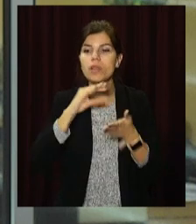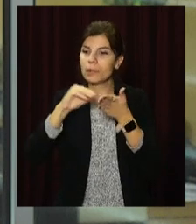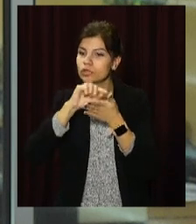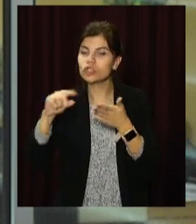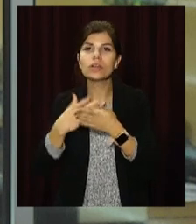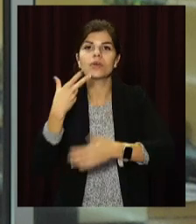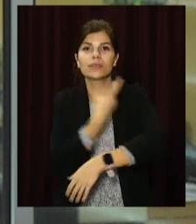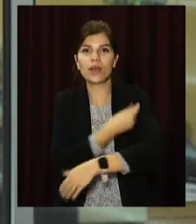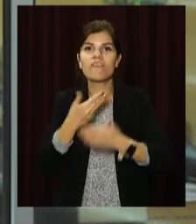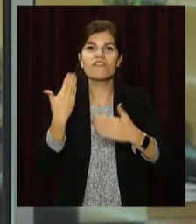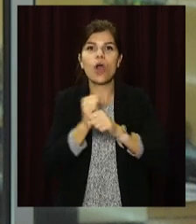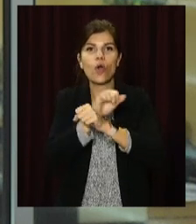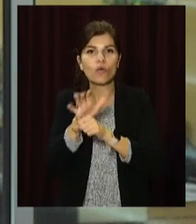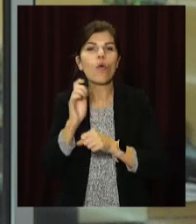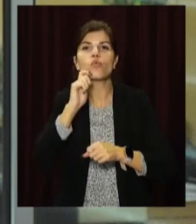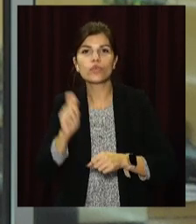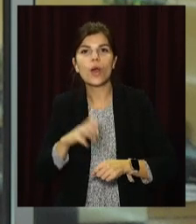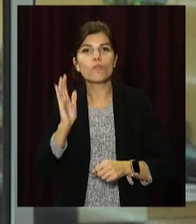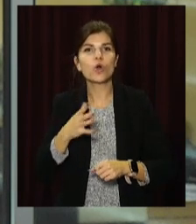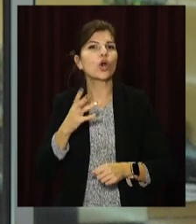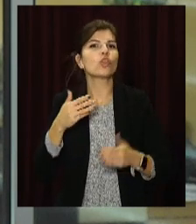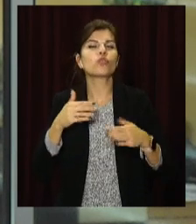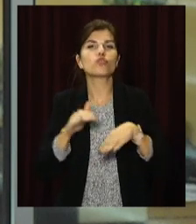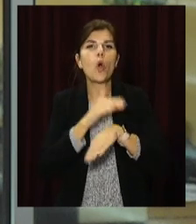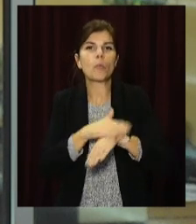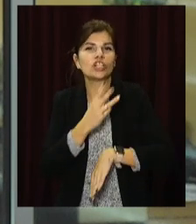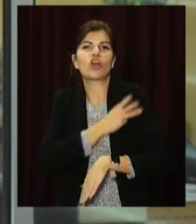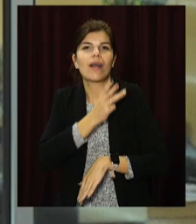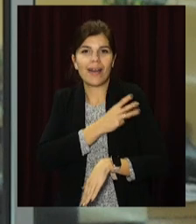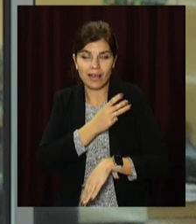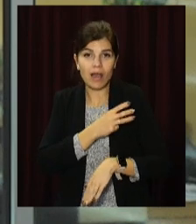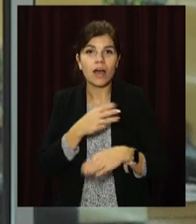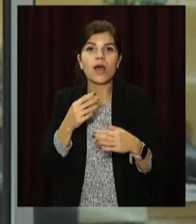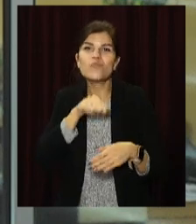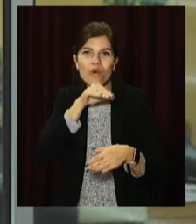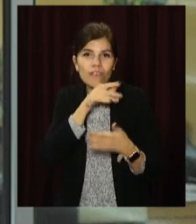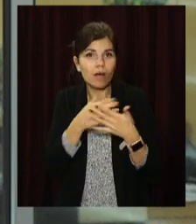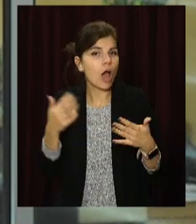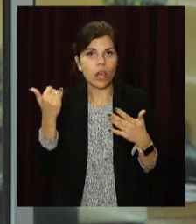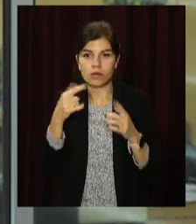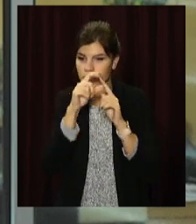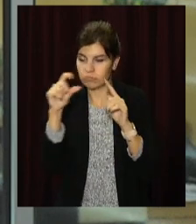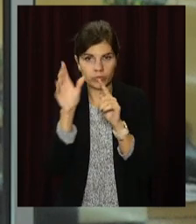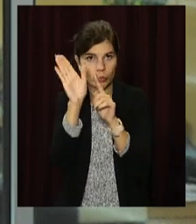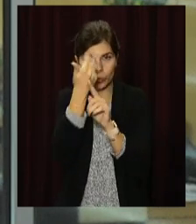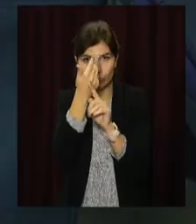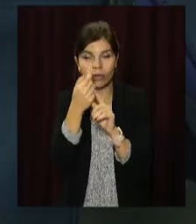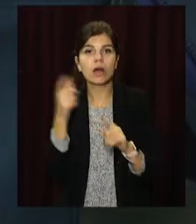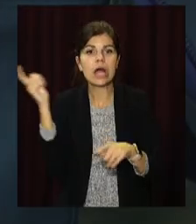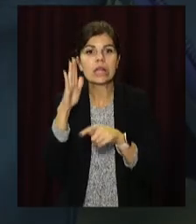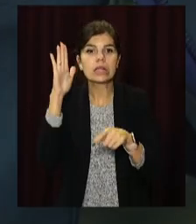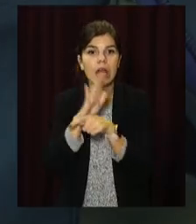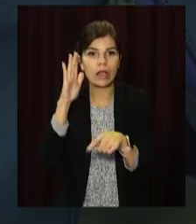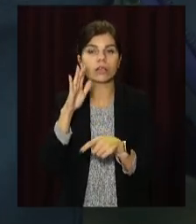що імунізація від коронавірусу в Україні буде добровільною для всіх груп населення та професій, видалили з документа. Наказ без